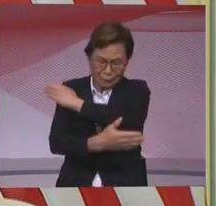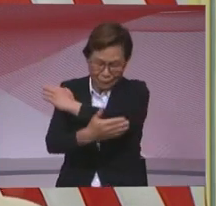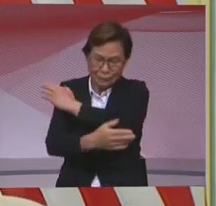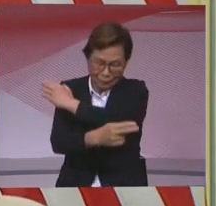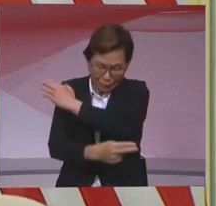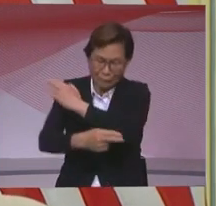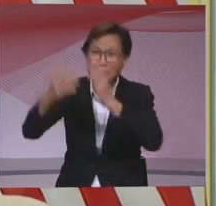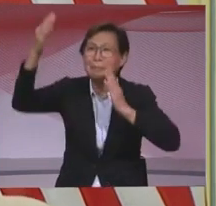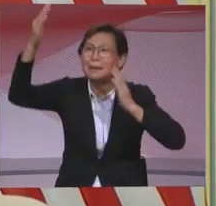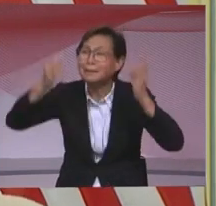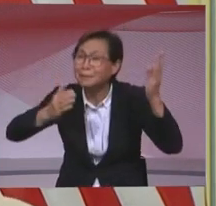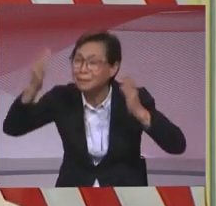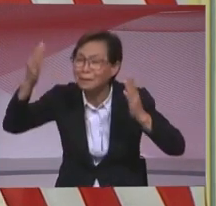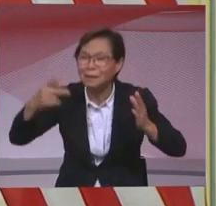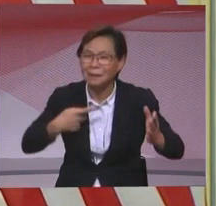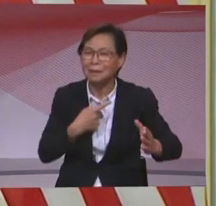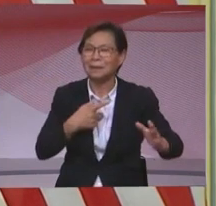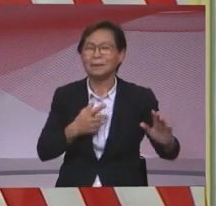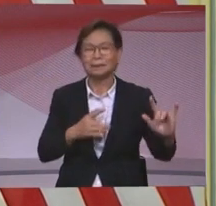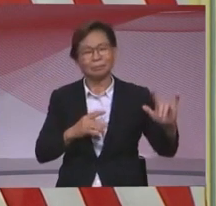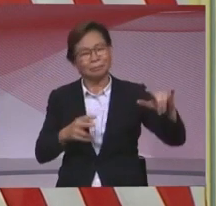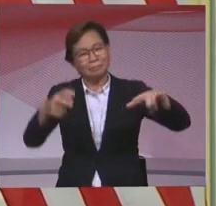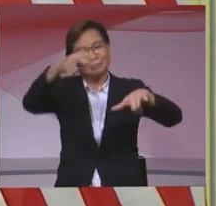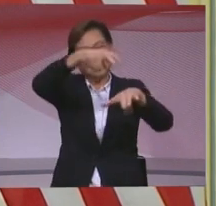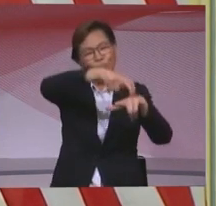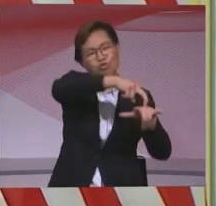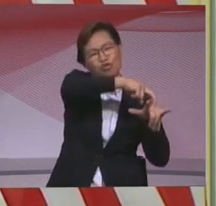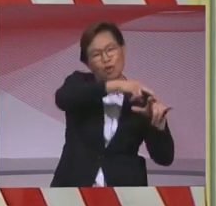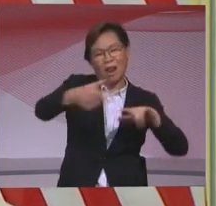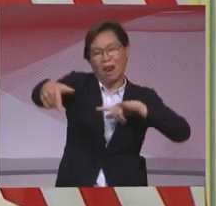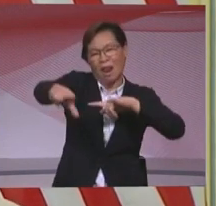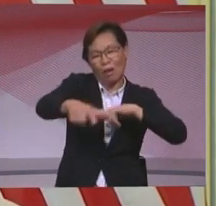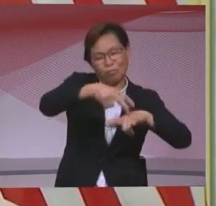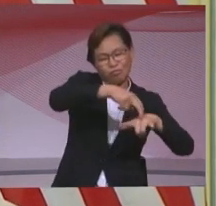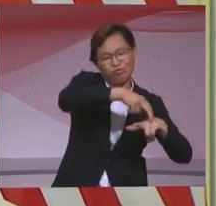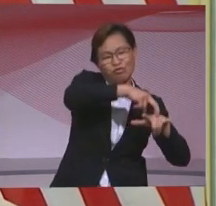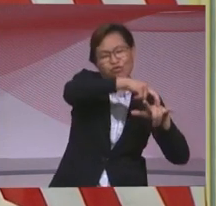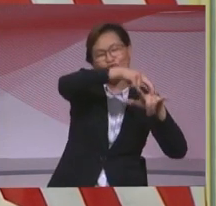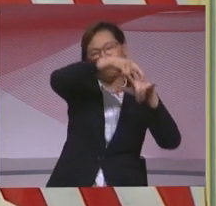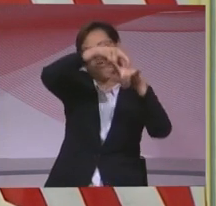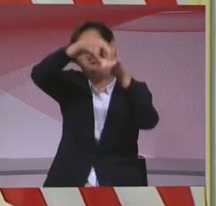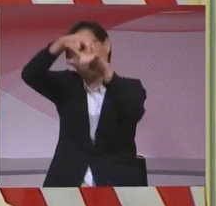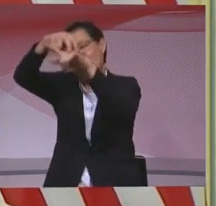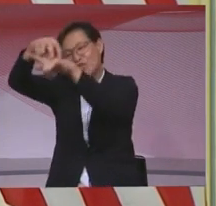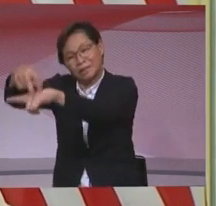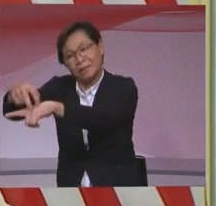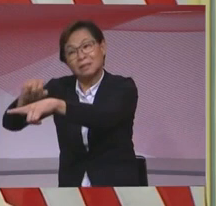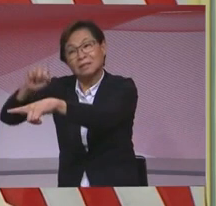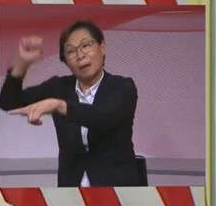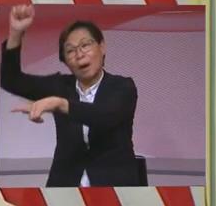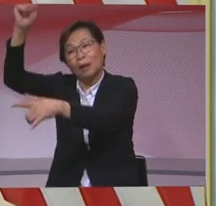Malaysia. Walaupun kita naik kapal terbang menyeberangi laut selama 2 jam setengah, Sabah